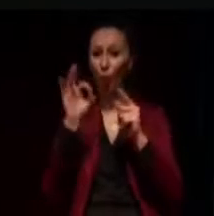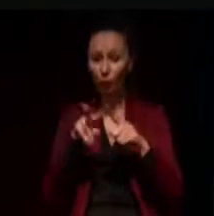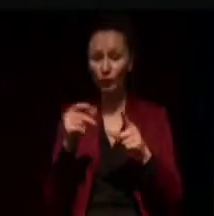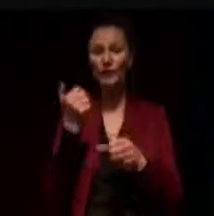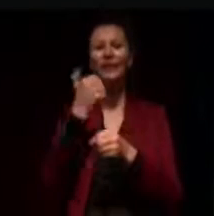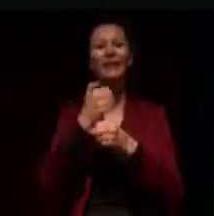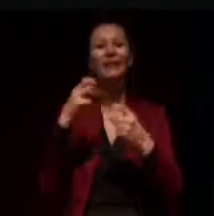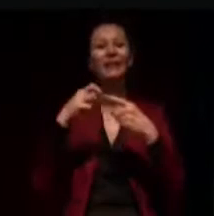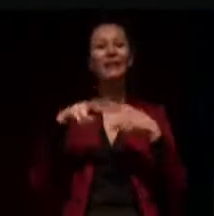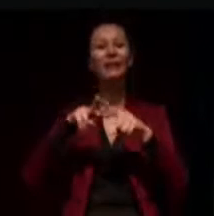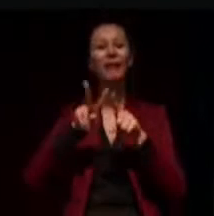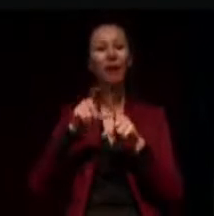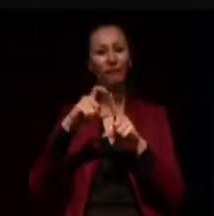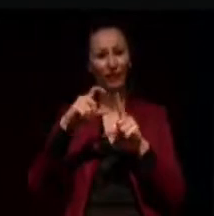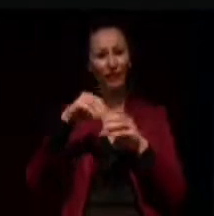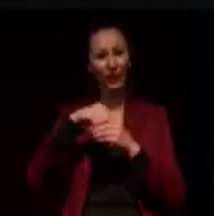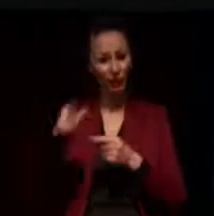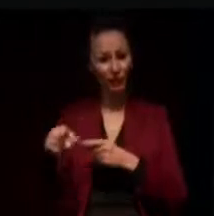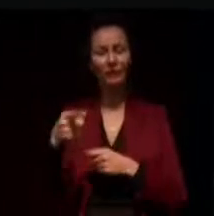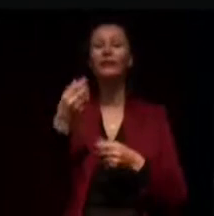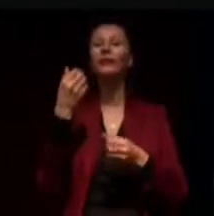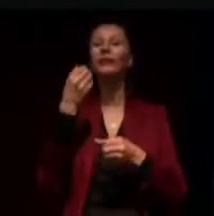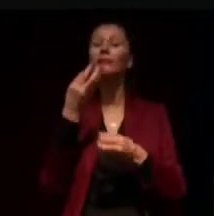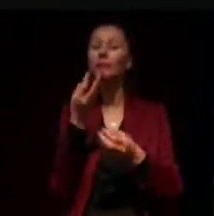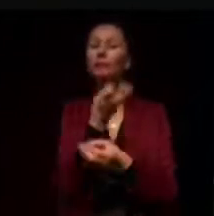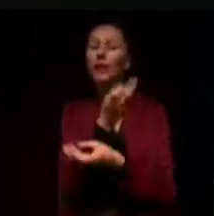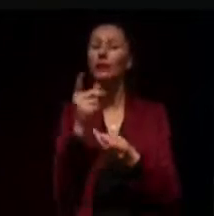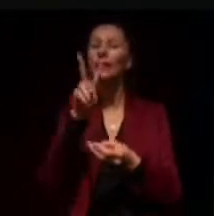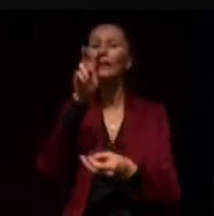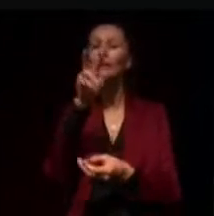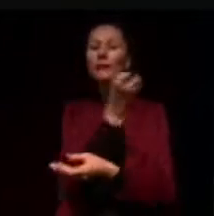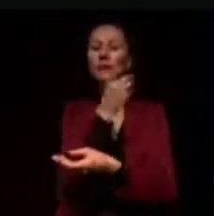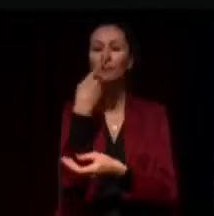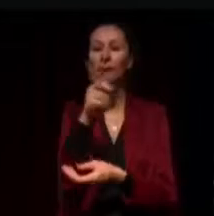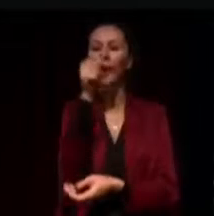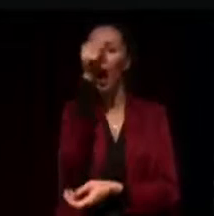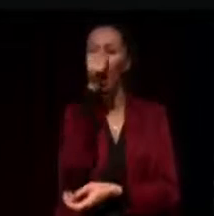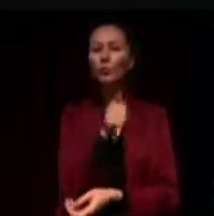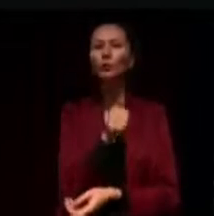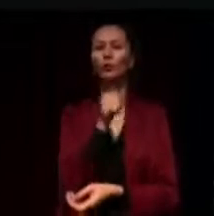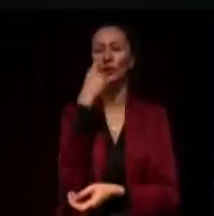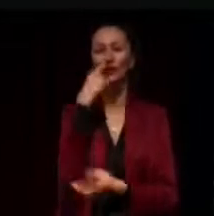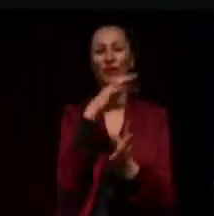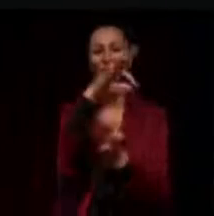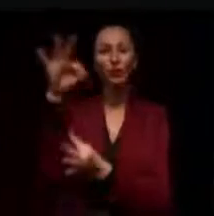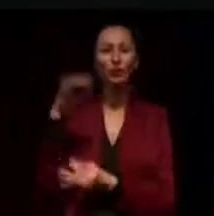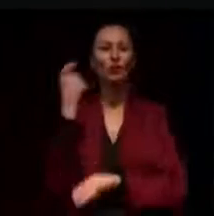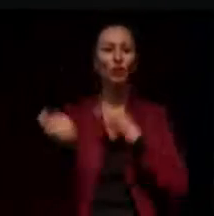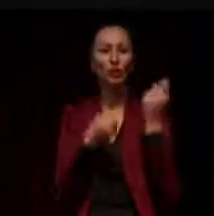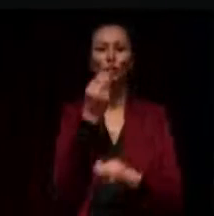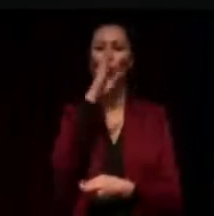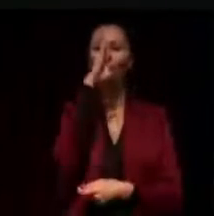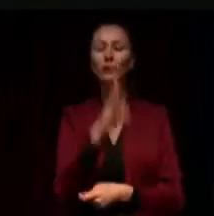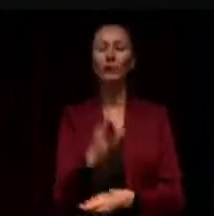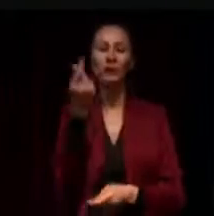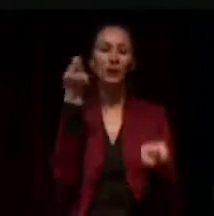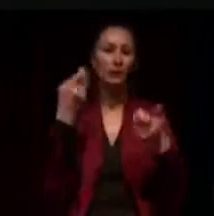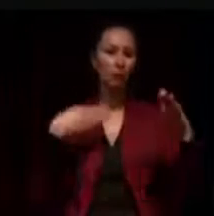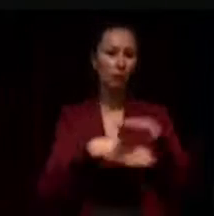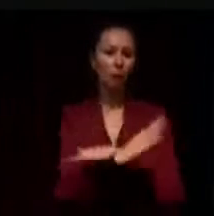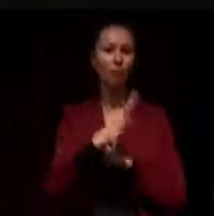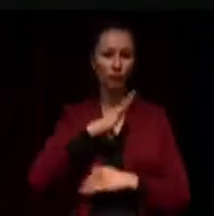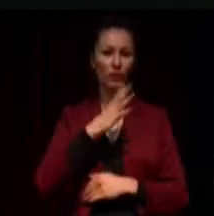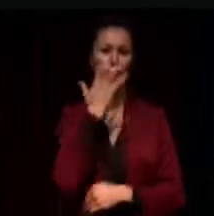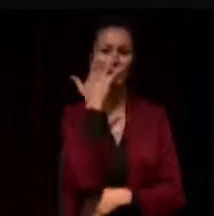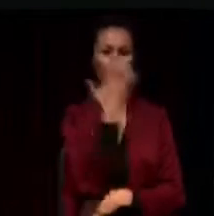Plaza, İzenerji ve Baysan Ayşe'den olup yaklaşık 28.600 kişi çalışanı ile ciddi bir istihdam